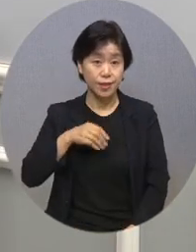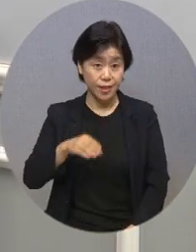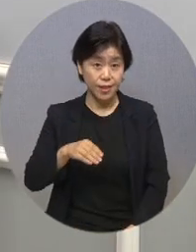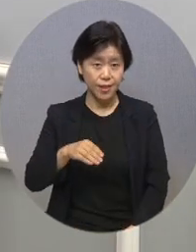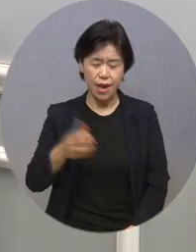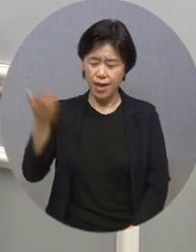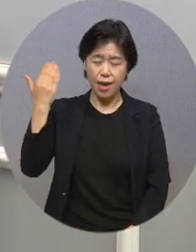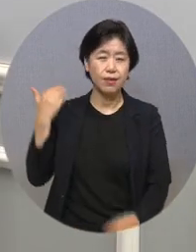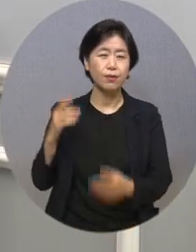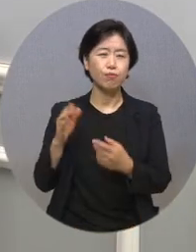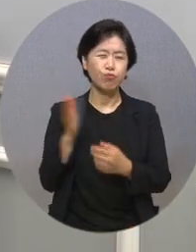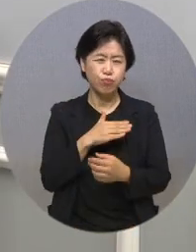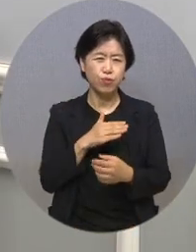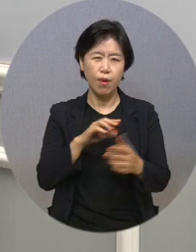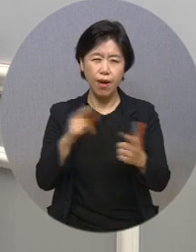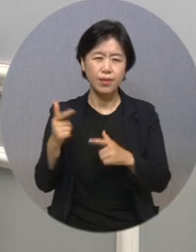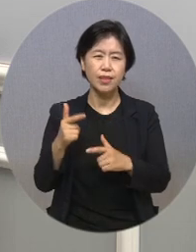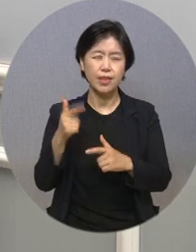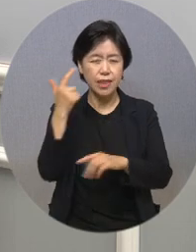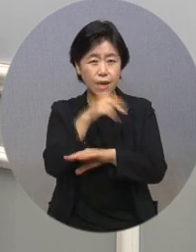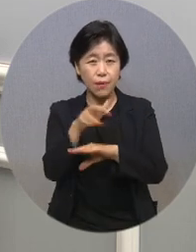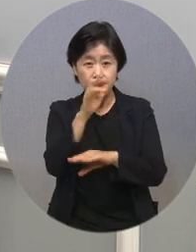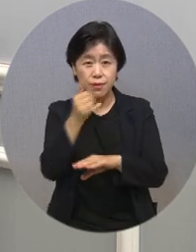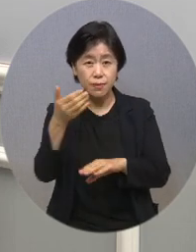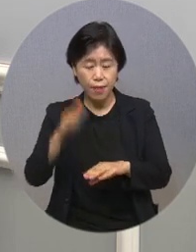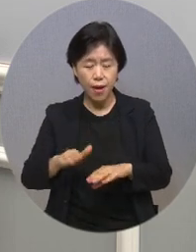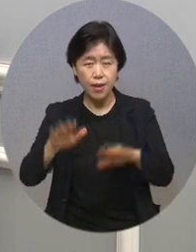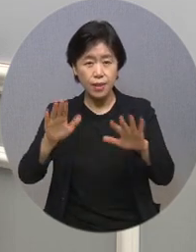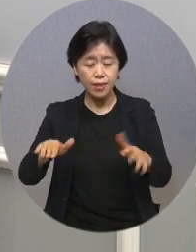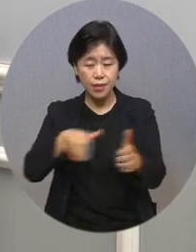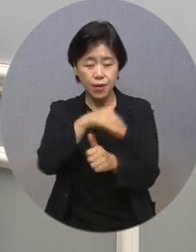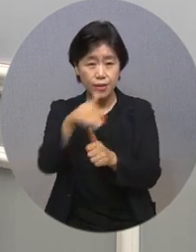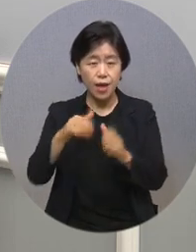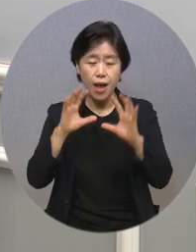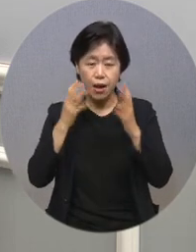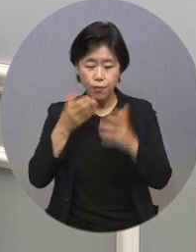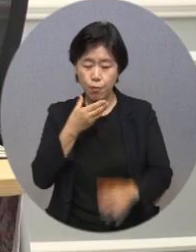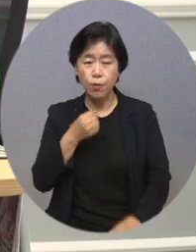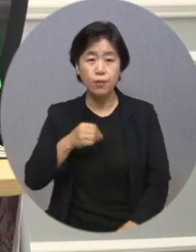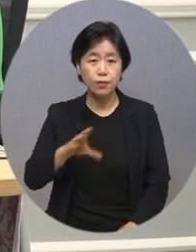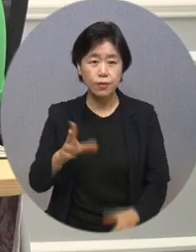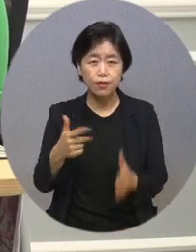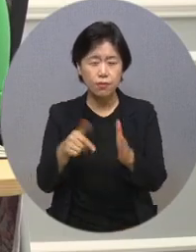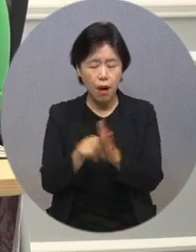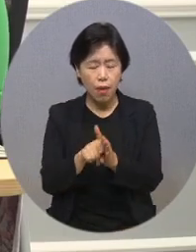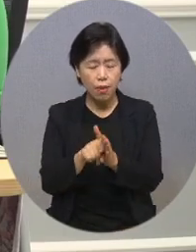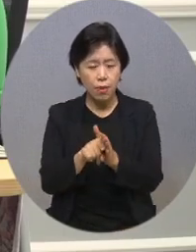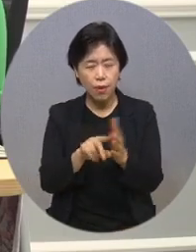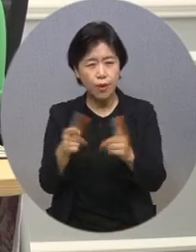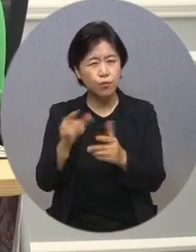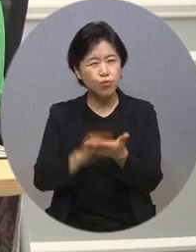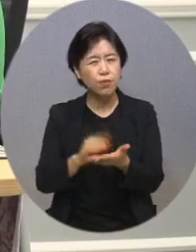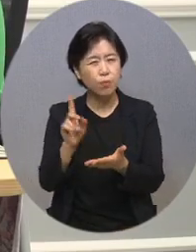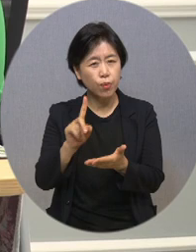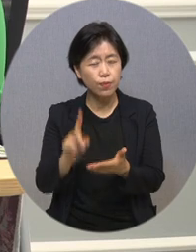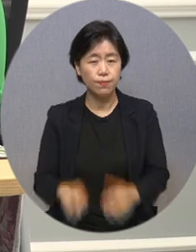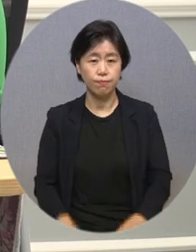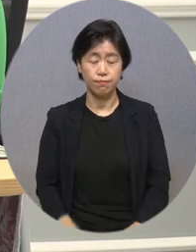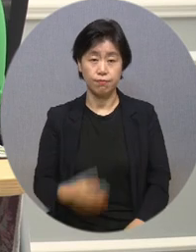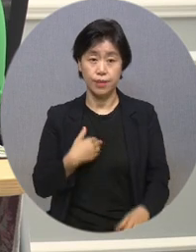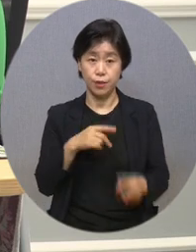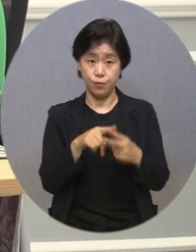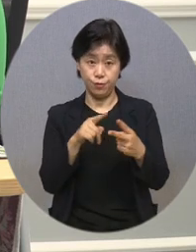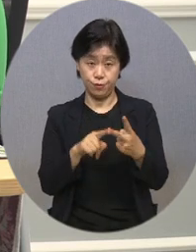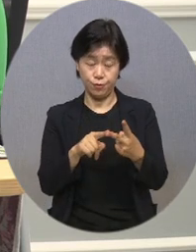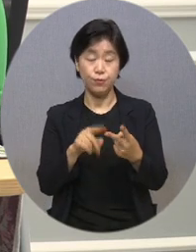얘기를 해왔습니다만 현재 문제점이라면 어떤 문제점이 있을까요? 저는 한 두 가지 정도를